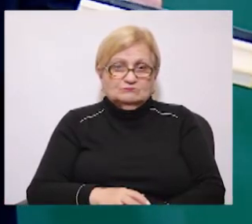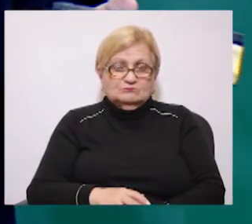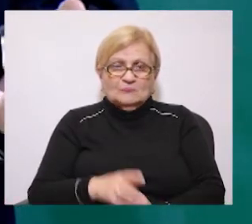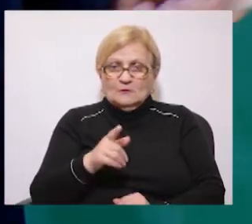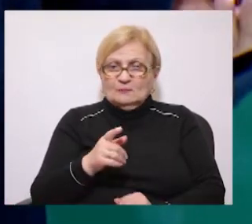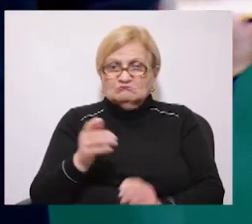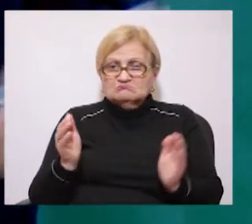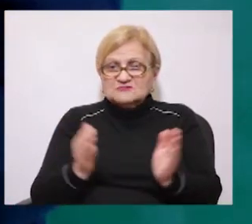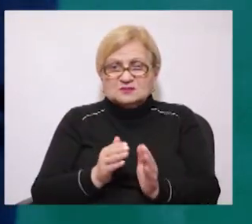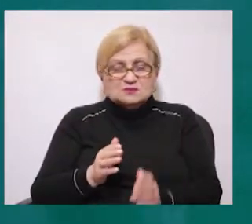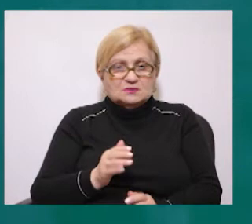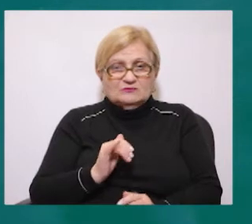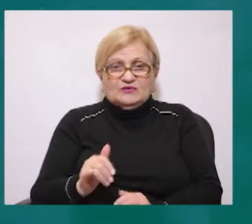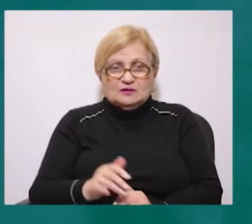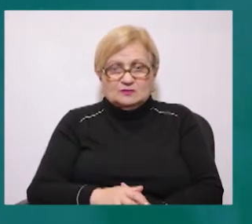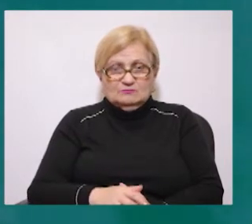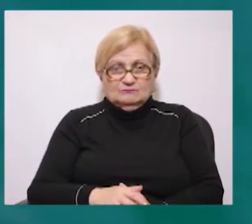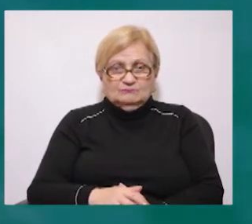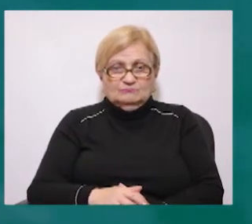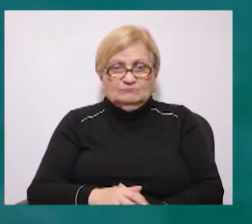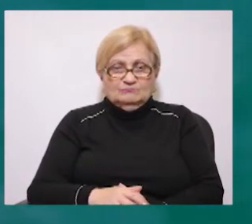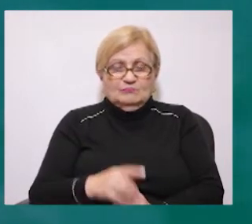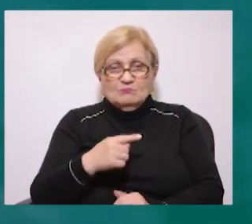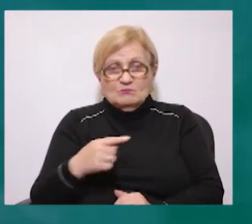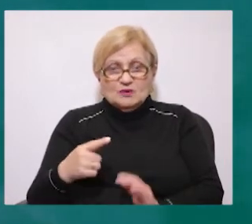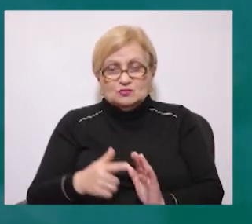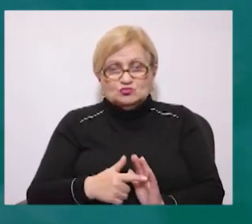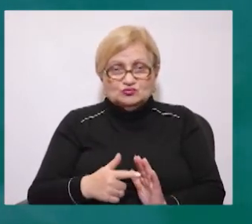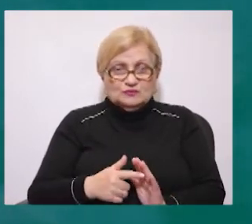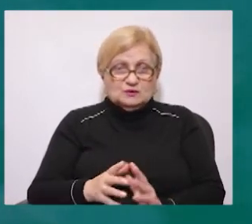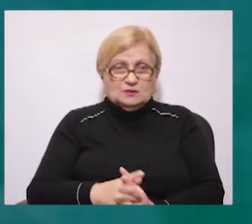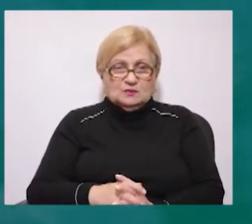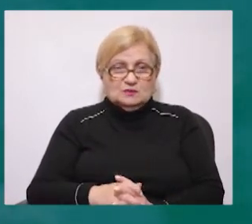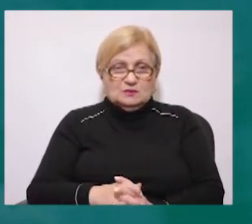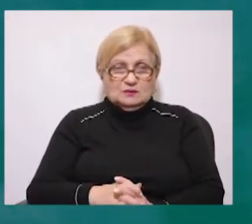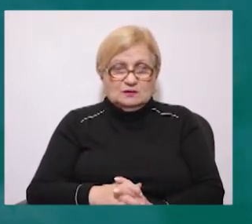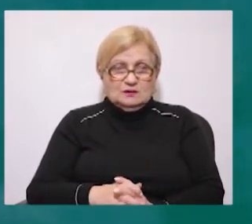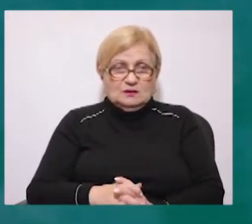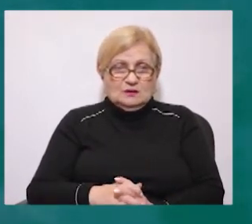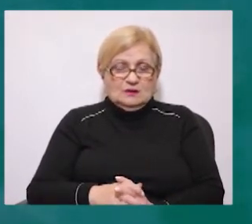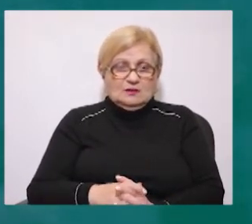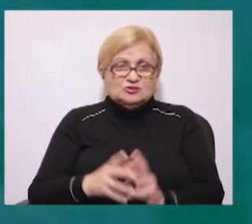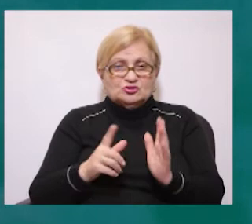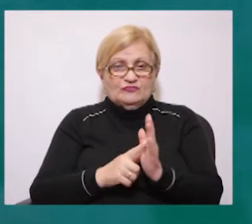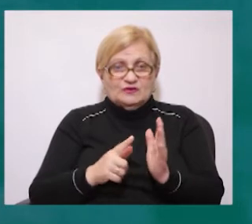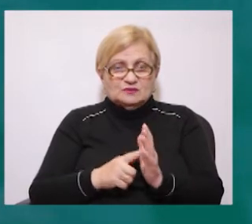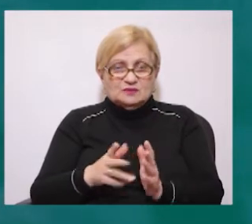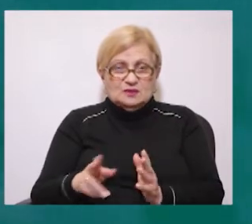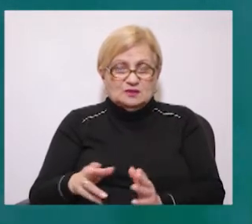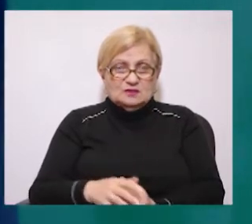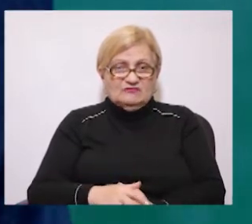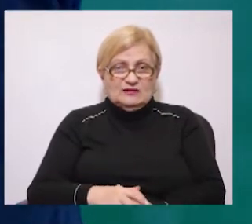ასეთი ცირი არ არის. არ გამოვიდა. აბა ავიღოთ მინუს 7. მინუს 7-ის მოდული არის 7.